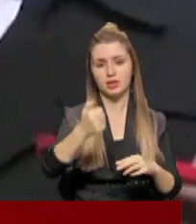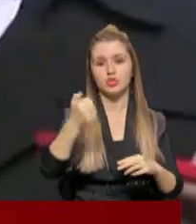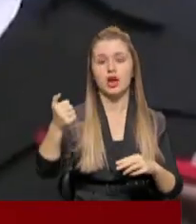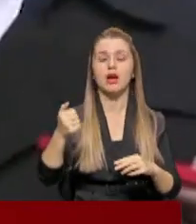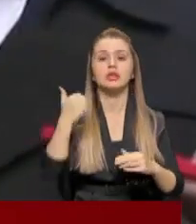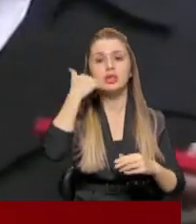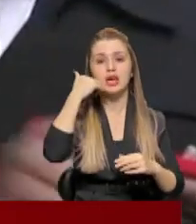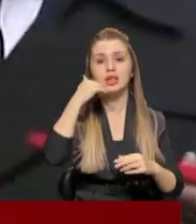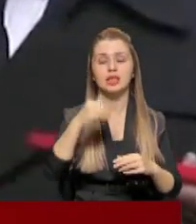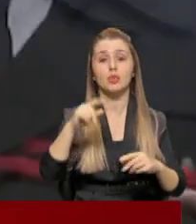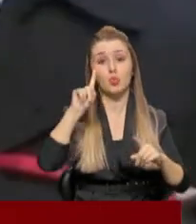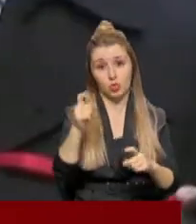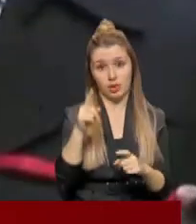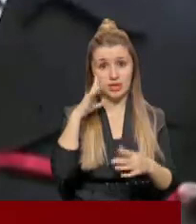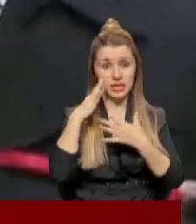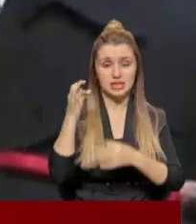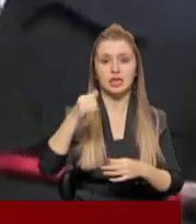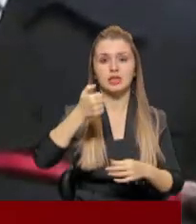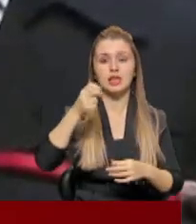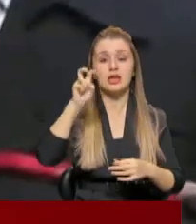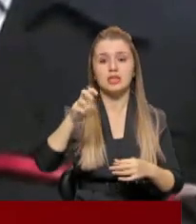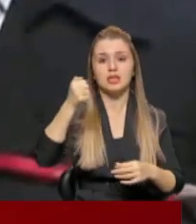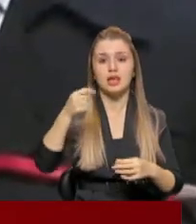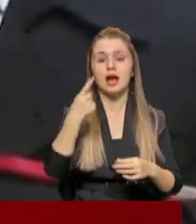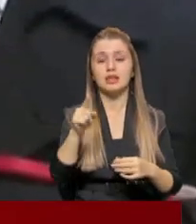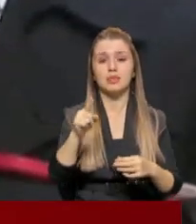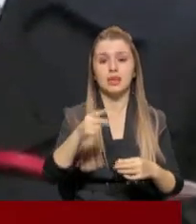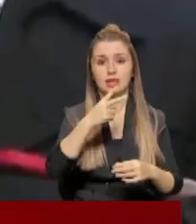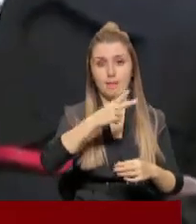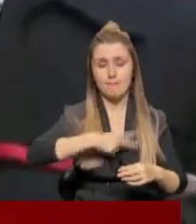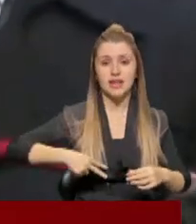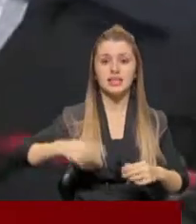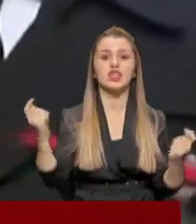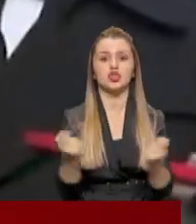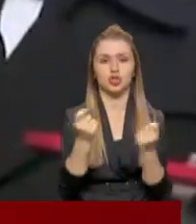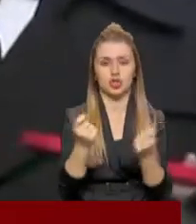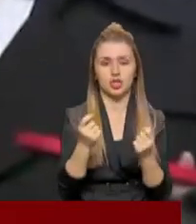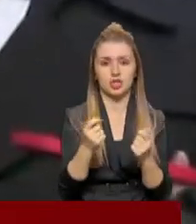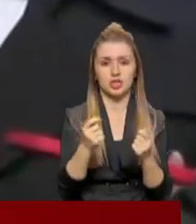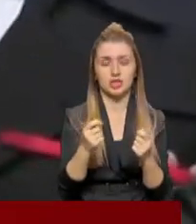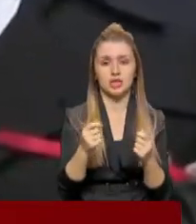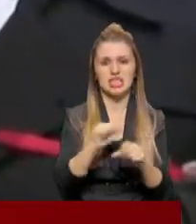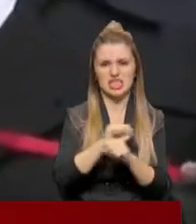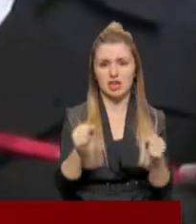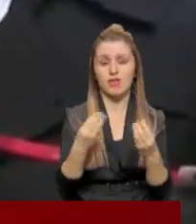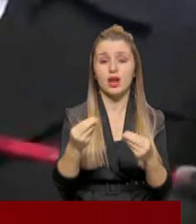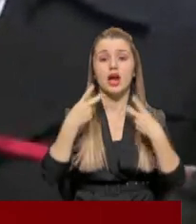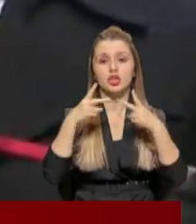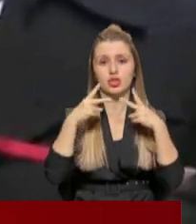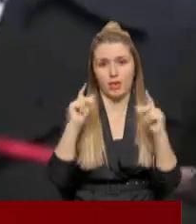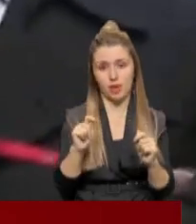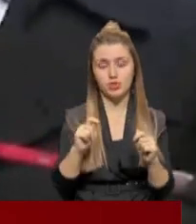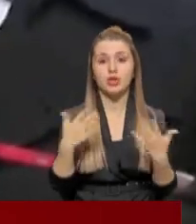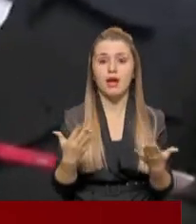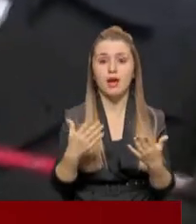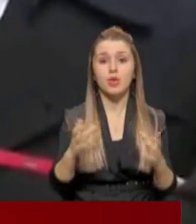Yalanı tescilli bir insandır. 86 bin İstanbul Büyükşehir Belediyesi çalışanını zan altında bırakan bir açıklama yapmıştır. Hem